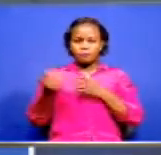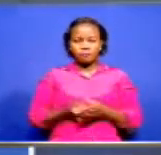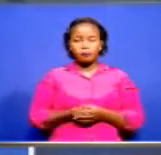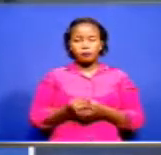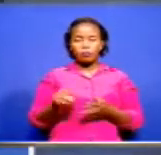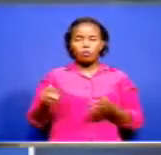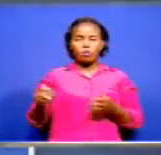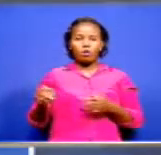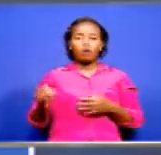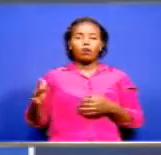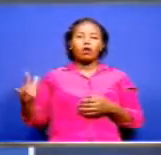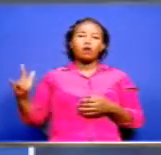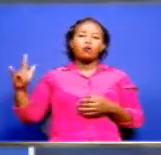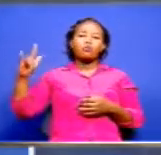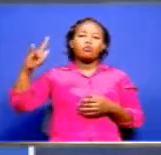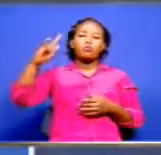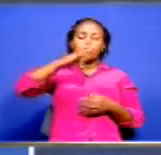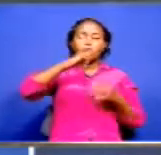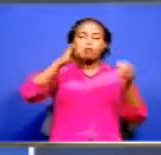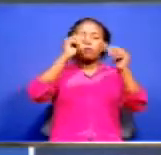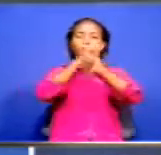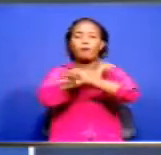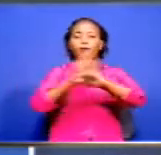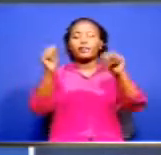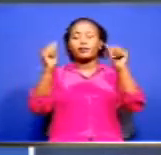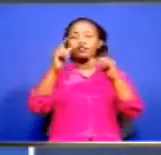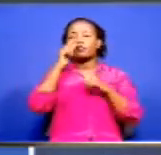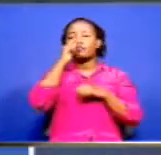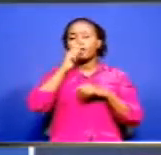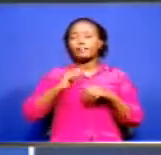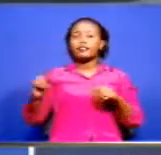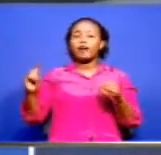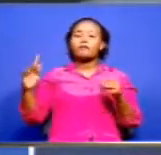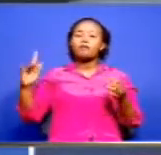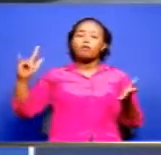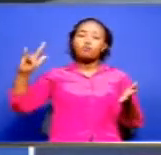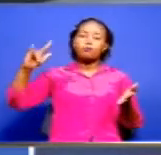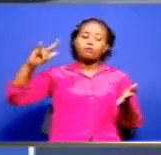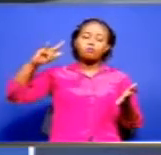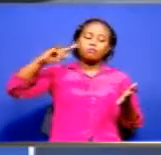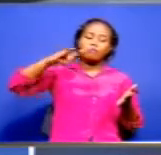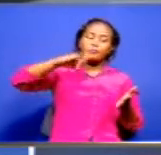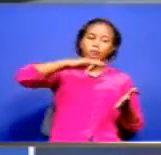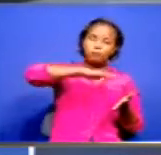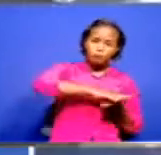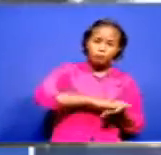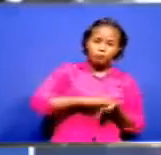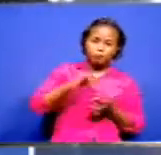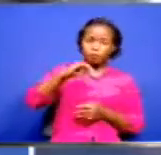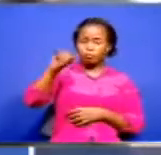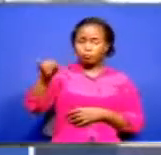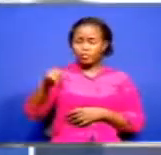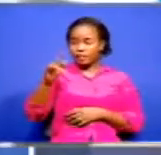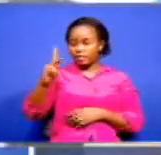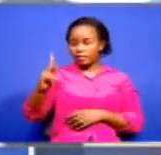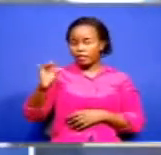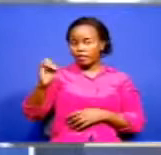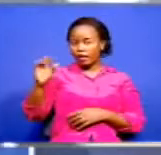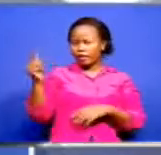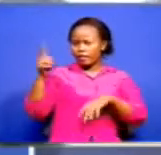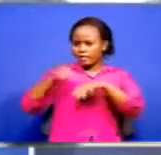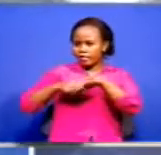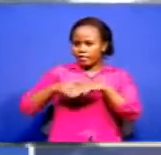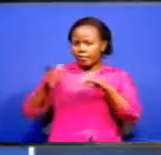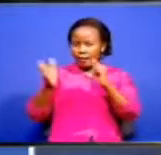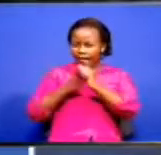Ndege iliyombeba rais Samia Suluhu Hassan wa Tanzania ilitua kwenye uwanja wa ndege wa kimataifa wa Jomo Kenyatta mwendo wa saa